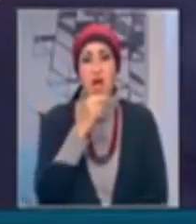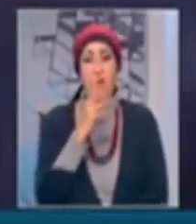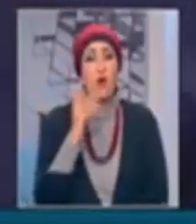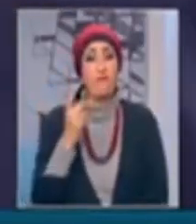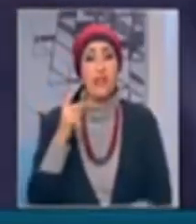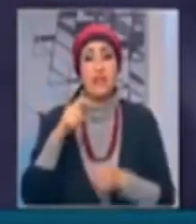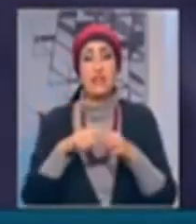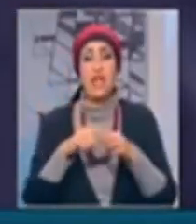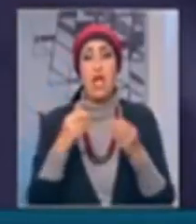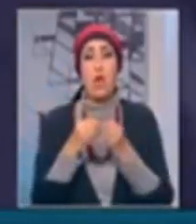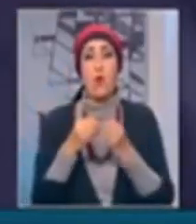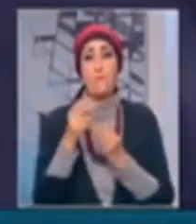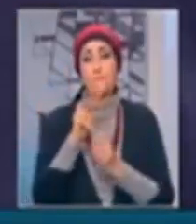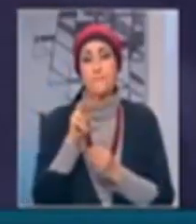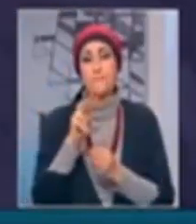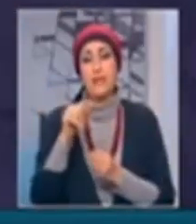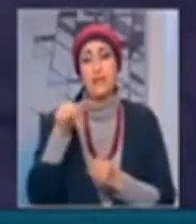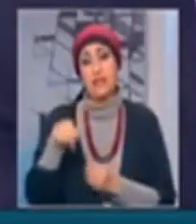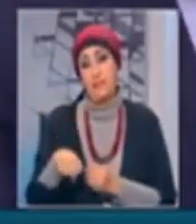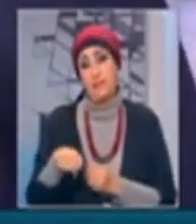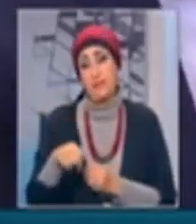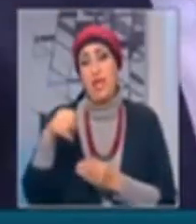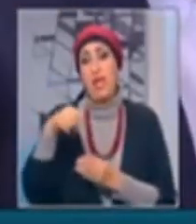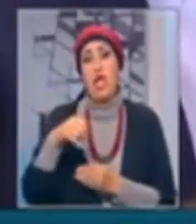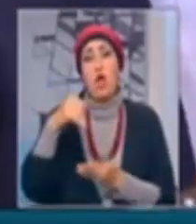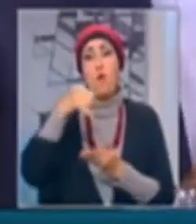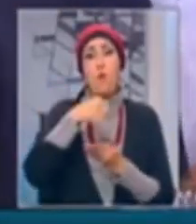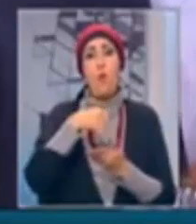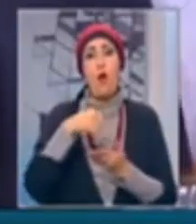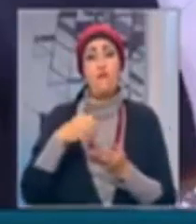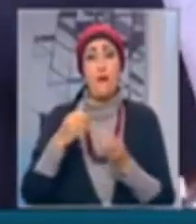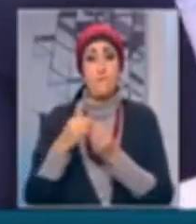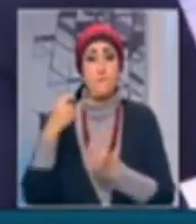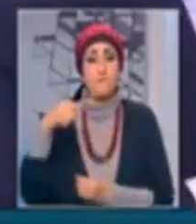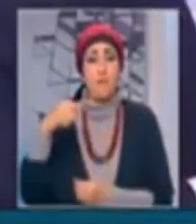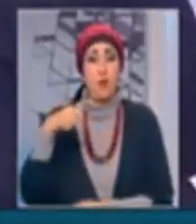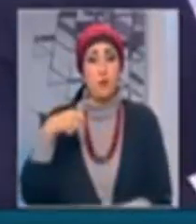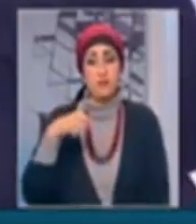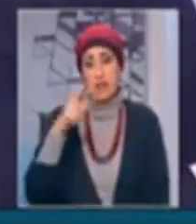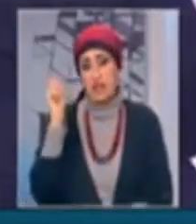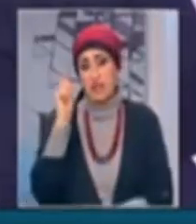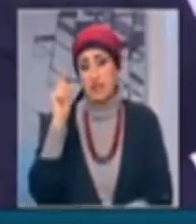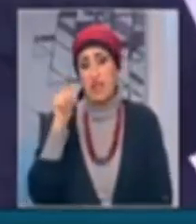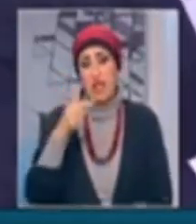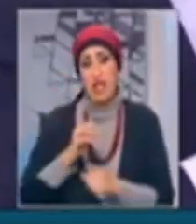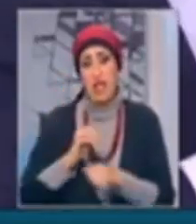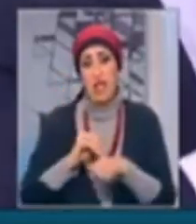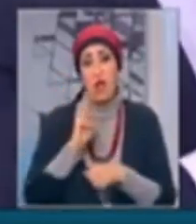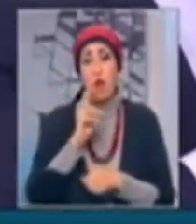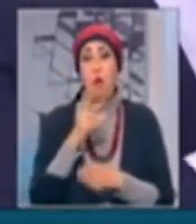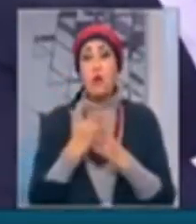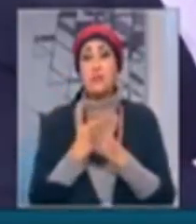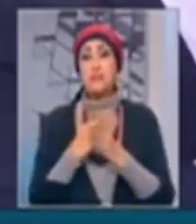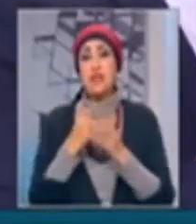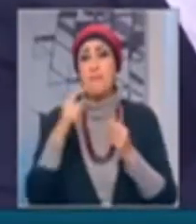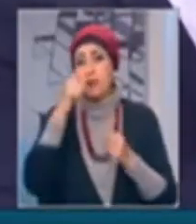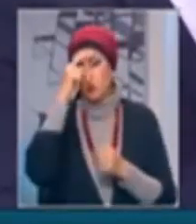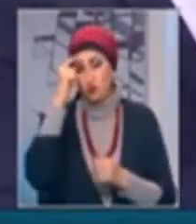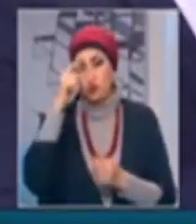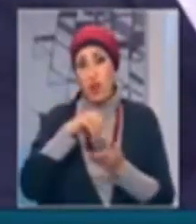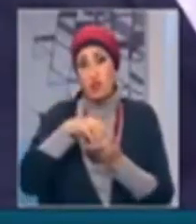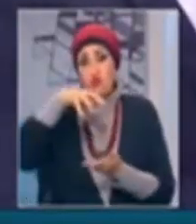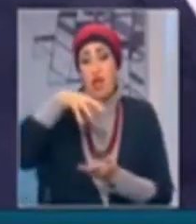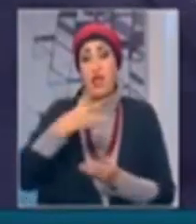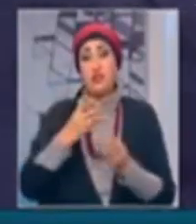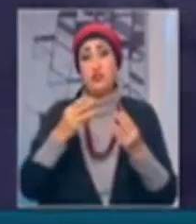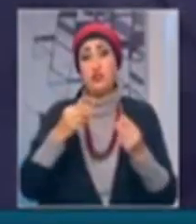التعاون المثمر على مستوى محافظات الجمهورية مع وزارة الأوقاف واللجنة الدينية بمجلس النواب في إنشاء بإذن الله